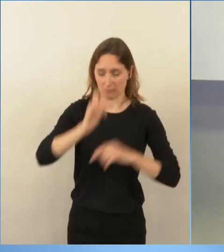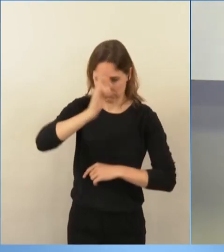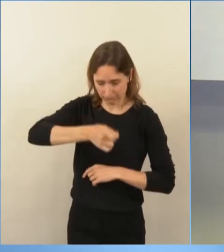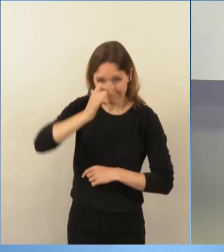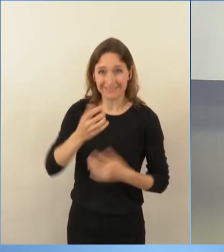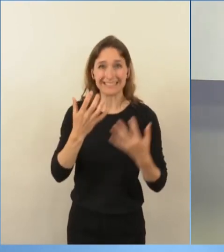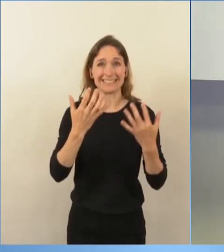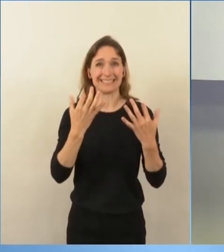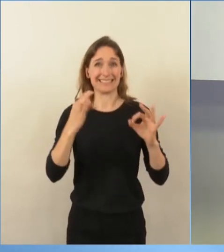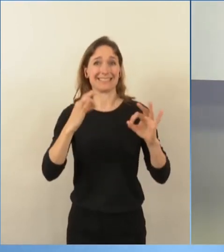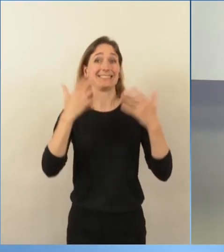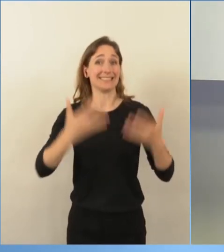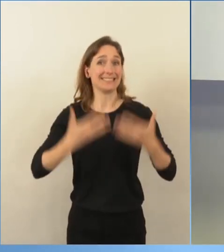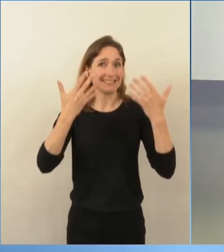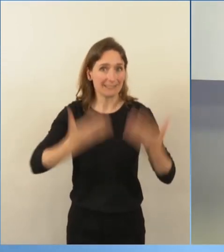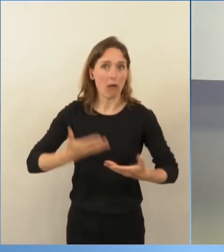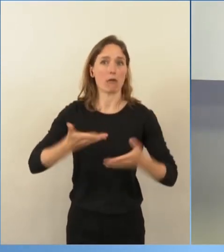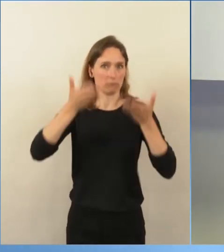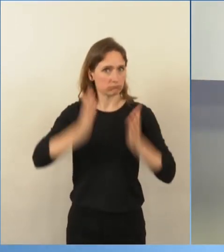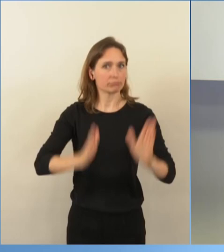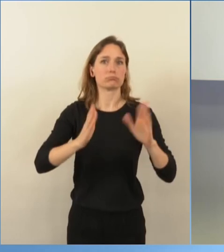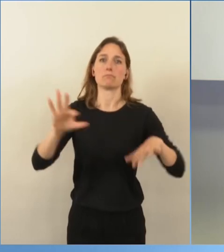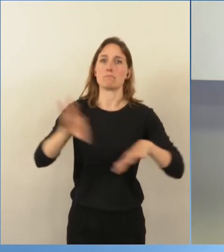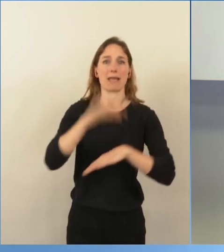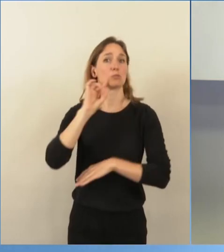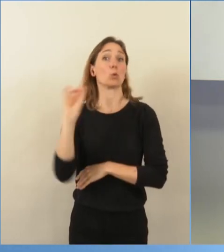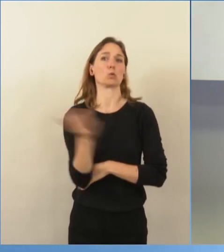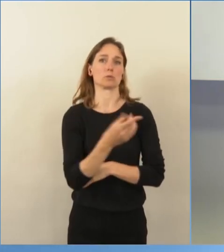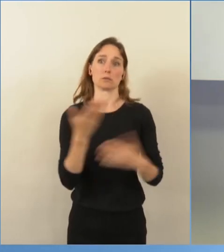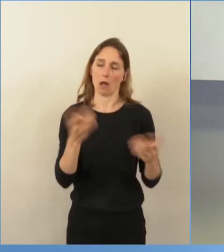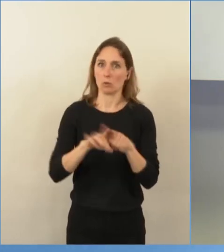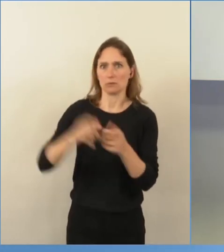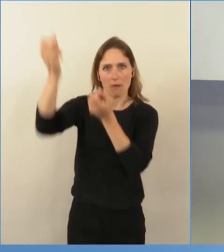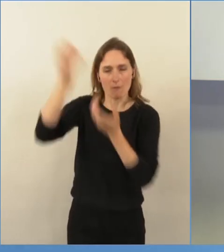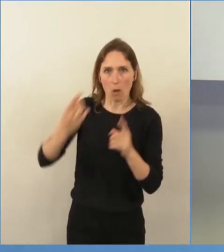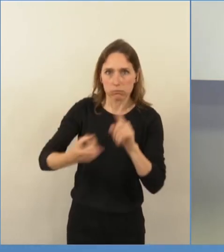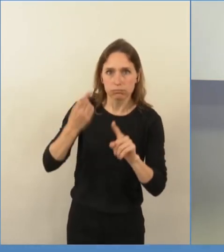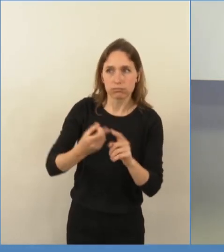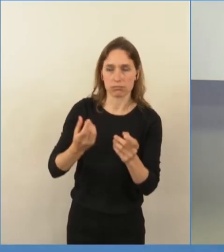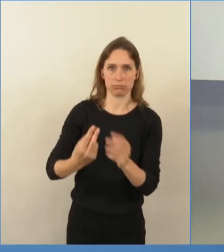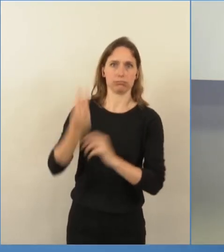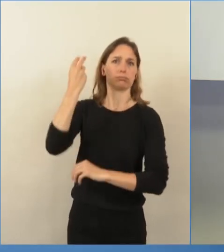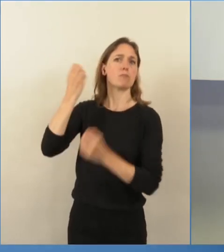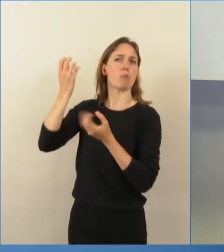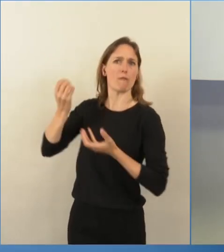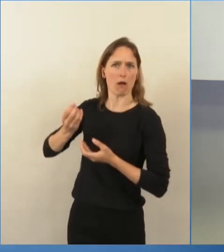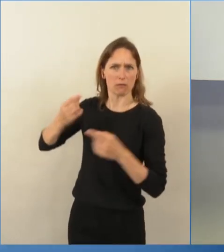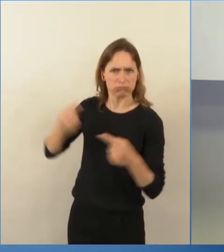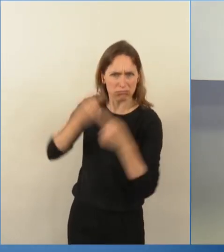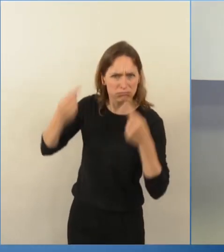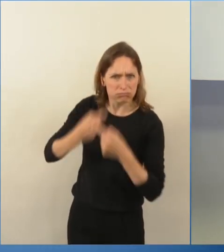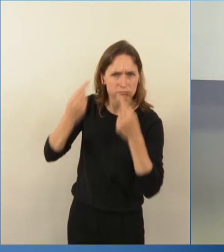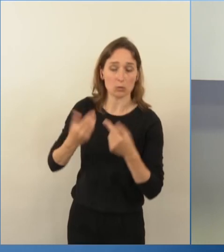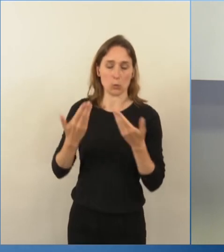pour toutes et tous là aussi un élément important qui avait suscité énormément de débats et qui aujourd'hui fait